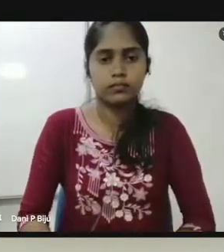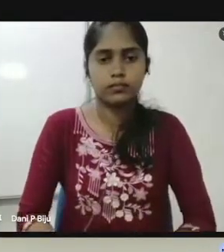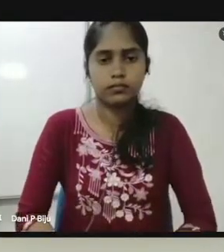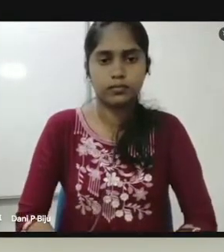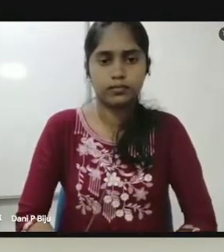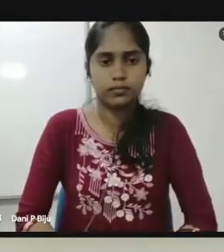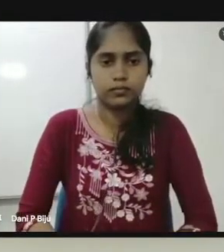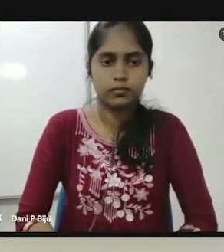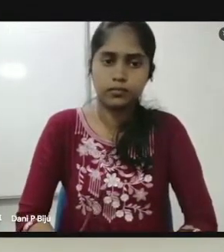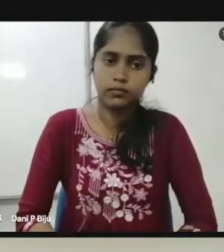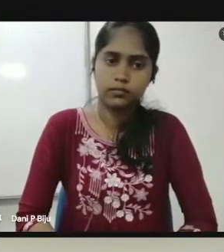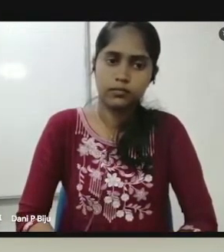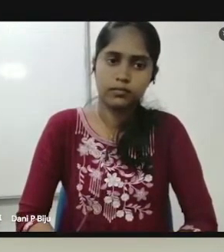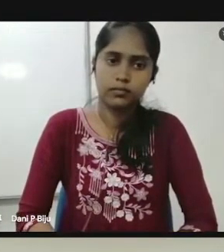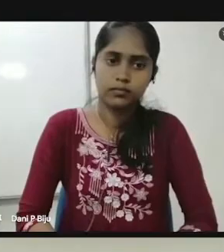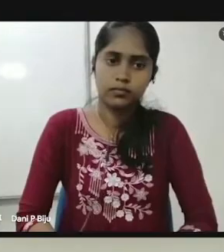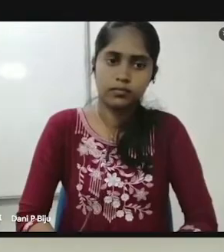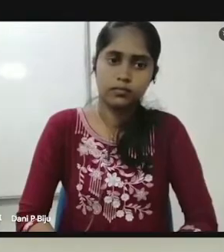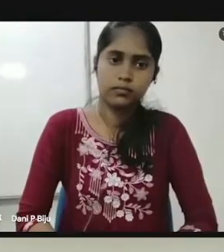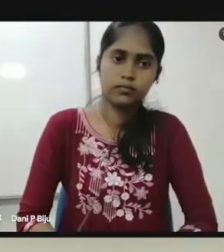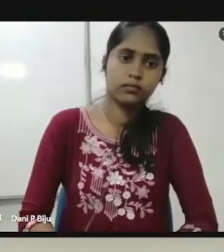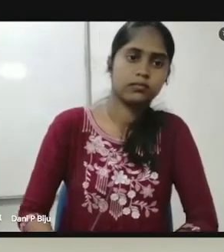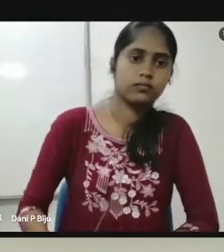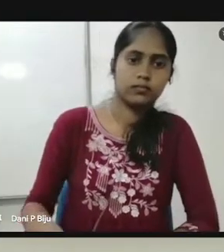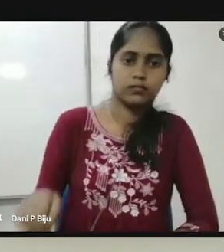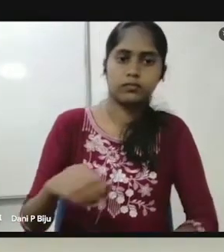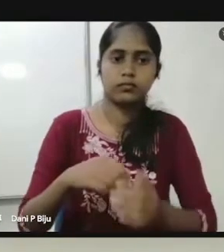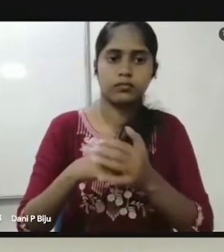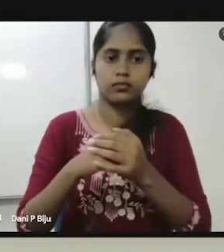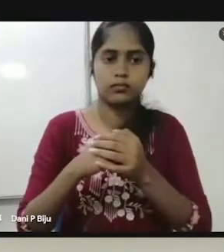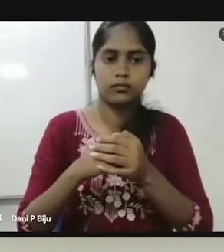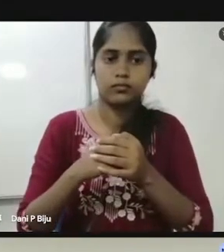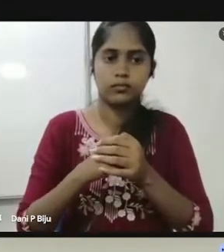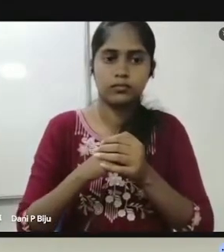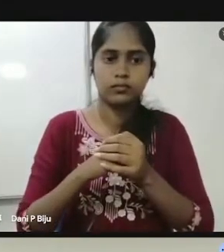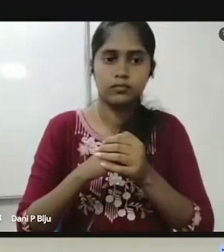Good job. Friends. Max.